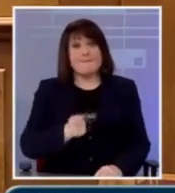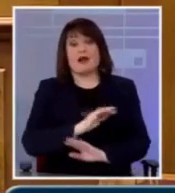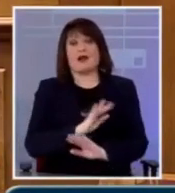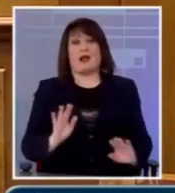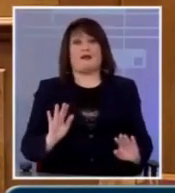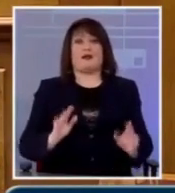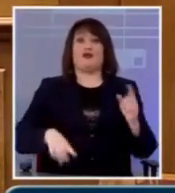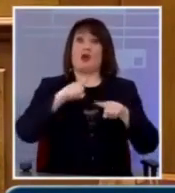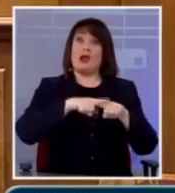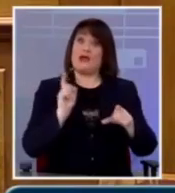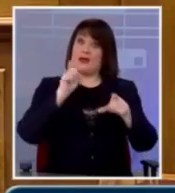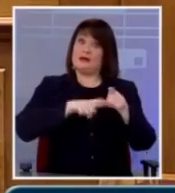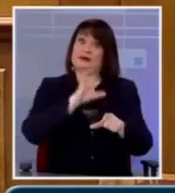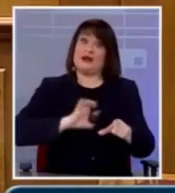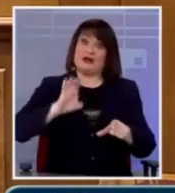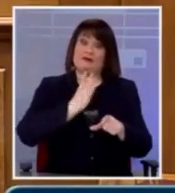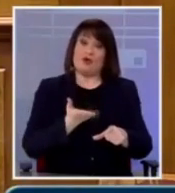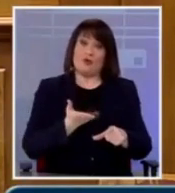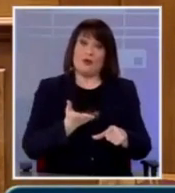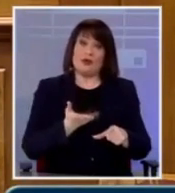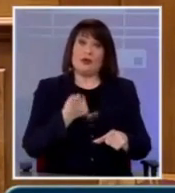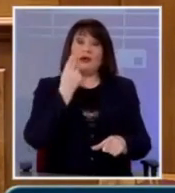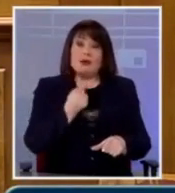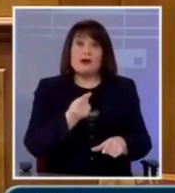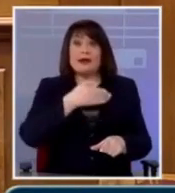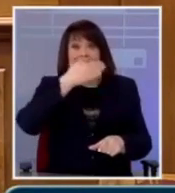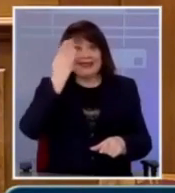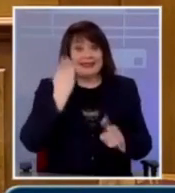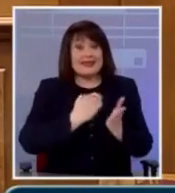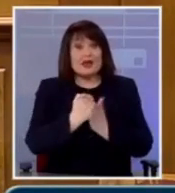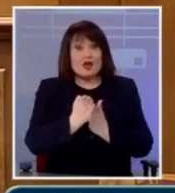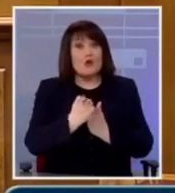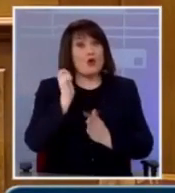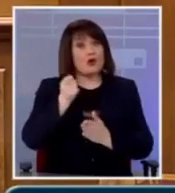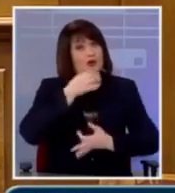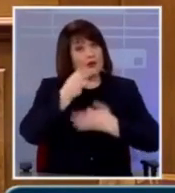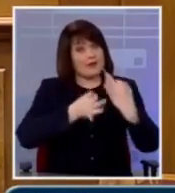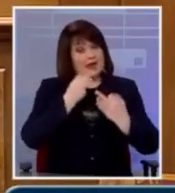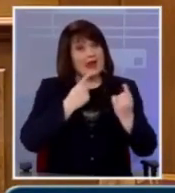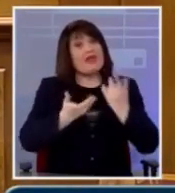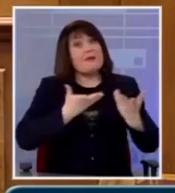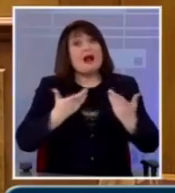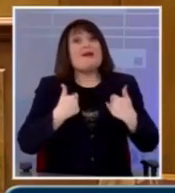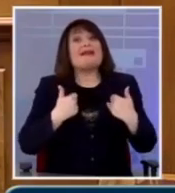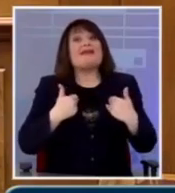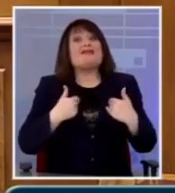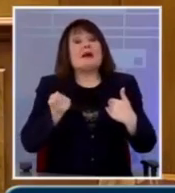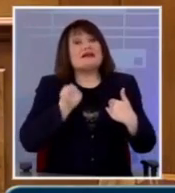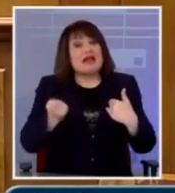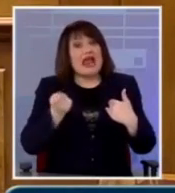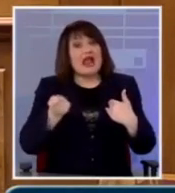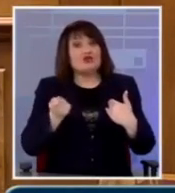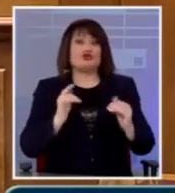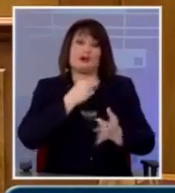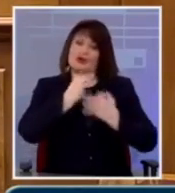για μια χώρα της Ευρώπης και αποτελεί ισχυρό ηθικό και πολιτικό επιχείρημα στη διαπραγμάτευση για το χρέος. Γι' αυτό και